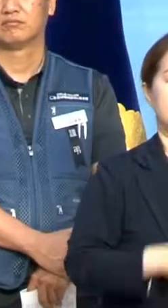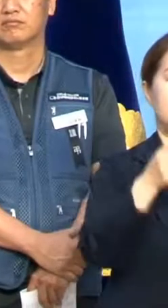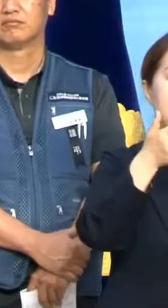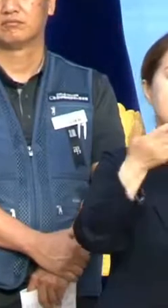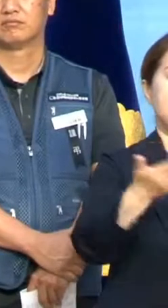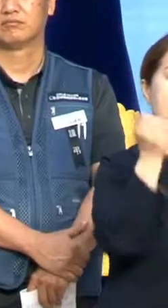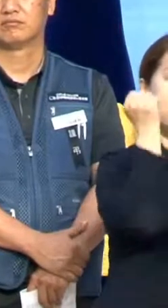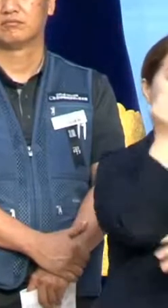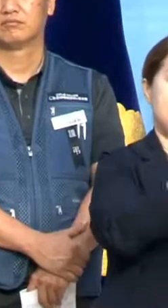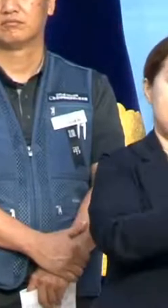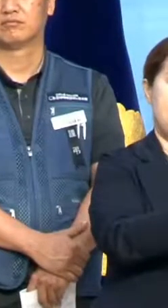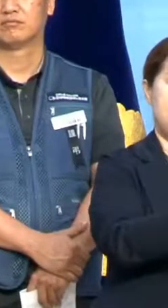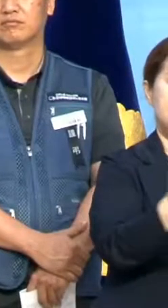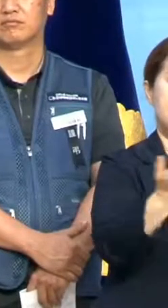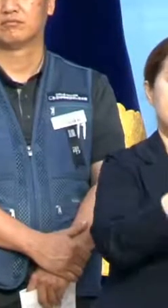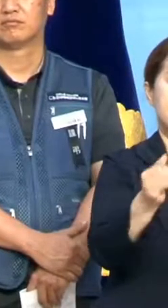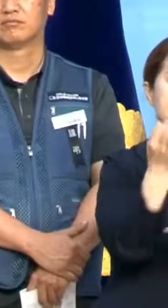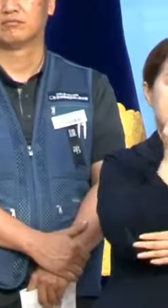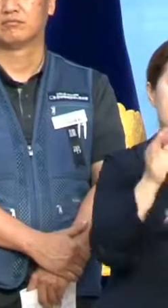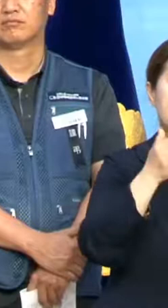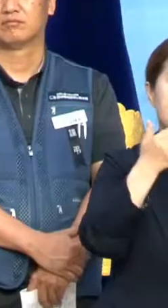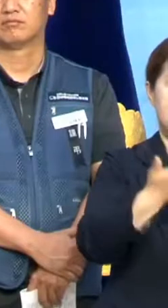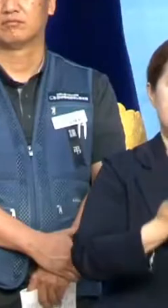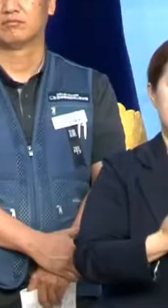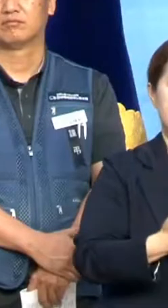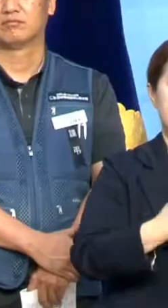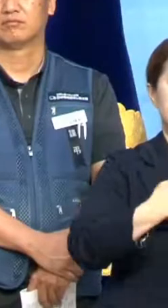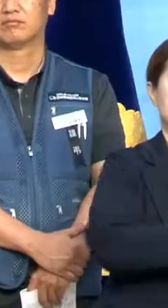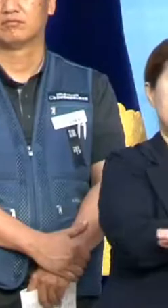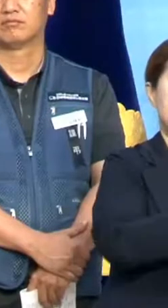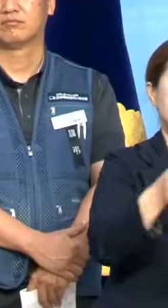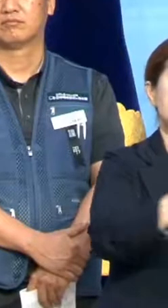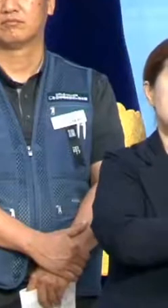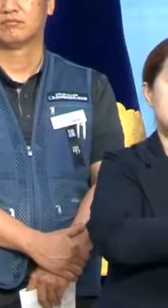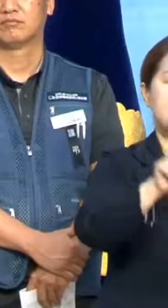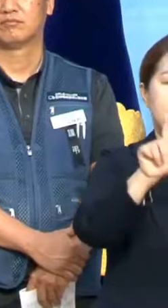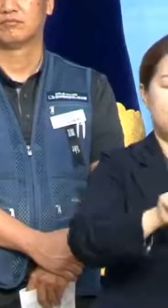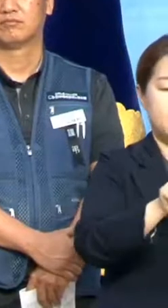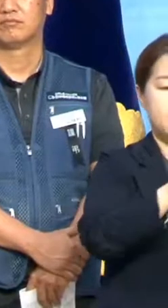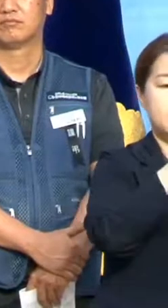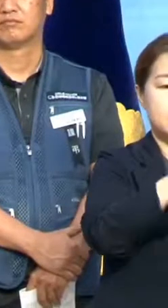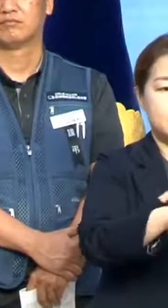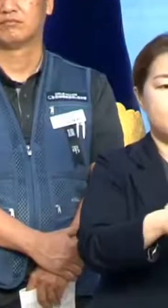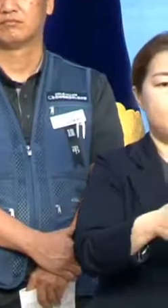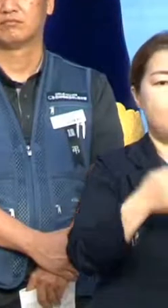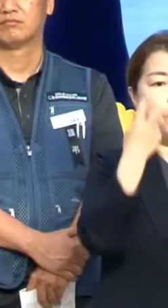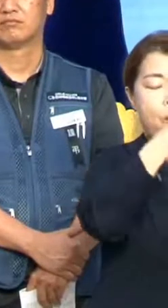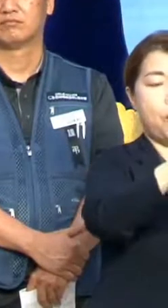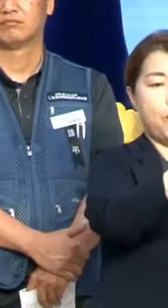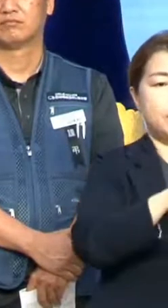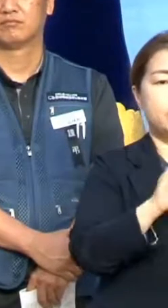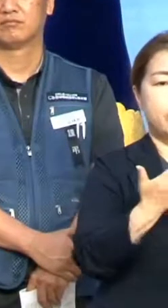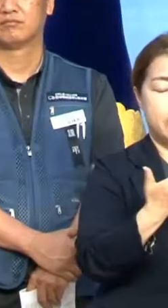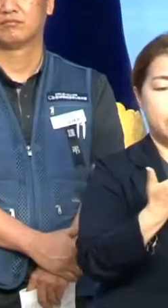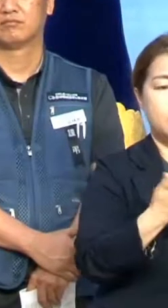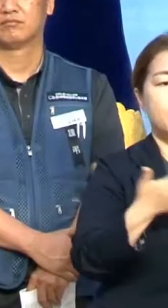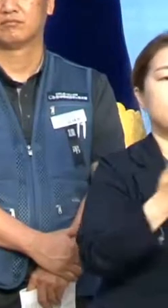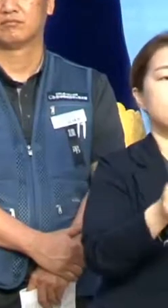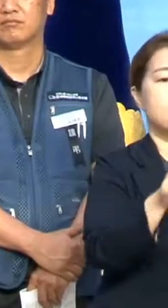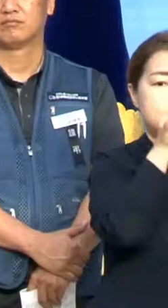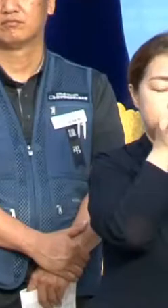근로자로 인정 되는 택배 노동자 외에 특수 형태 글로 종사자로 산재 신청을 해서 보호를 받아야 하는 노동자들이